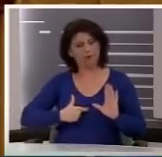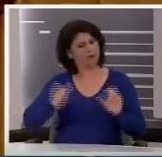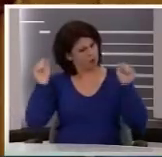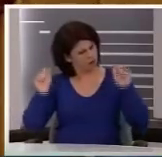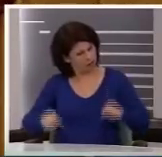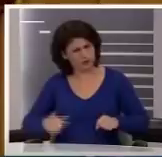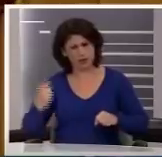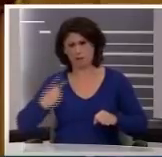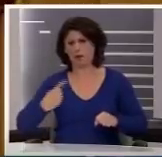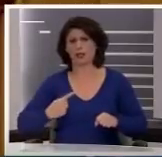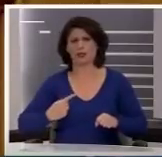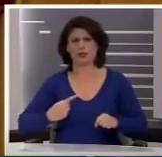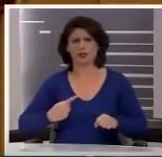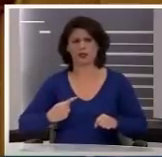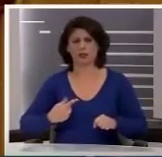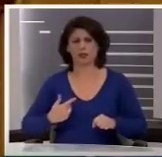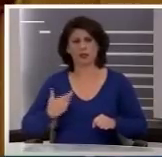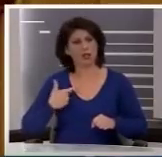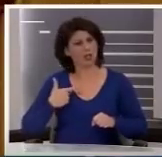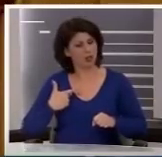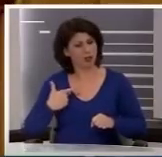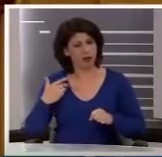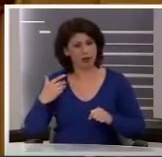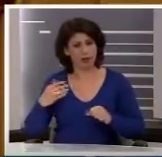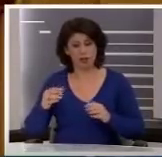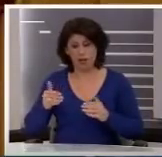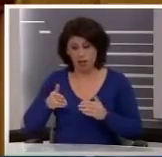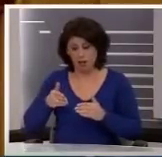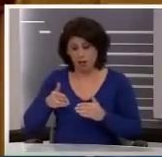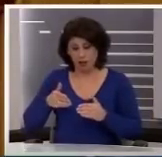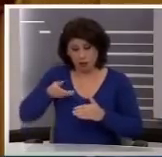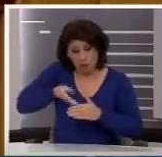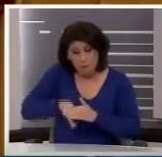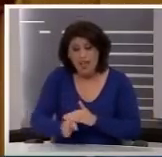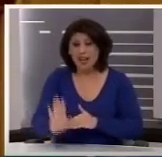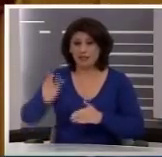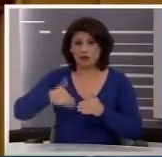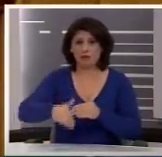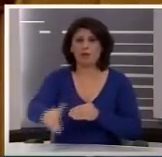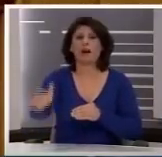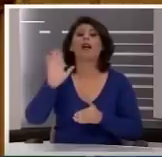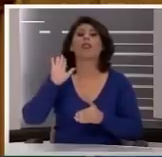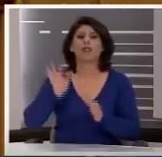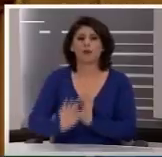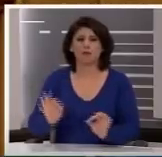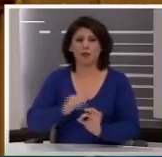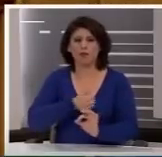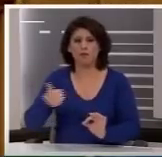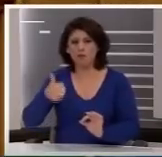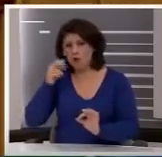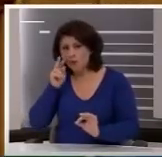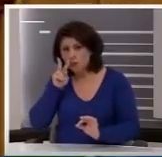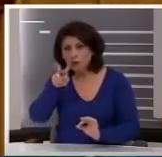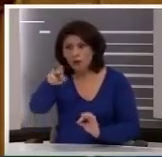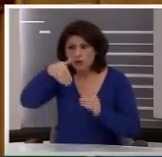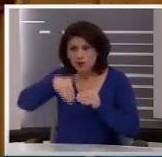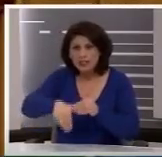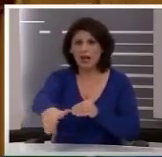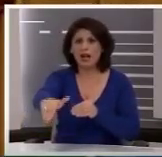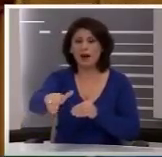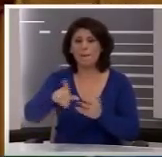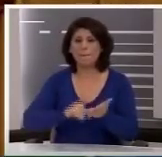παρατήρηση μια ομιλία στη συνήθεια του Πρωθυπουργού. Το πέρασμα στο μέλλον δεν προϋποθέτει μόνο να κοιτάζεις μπροστά. Απαιτεί να